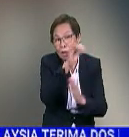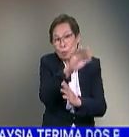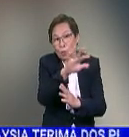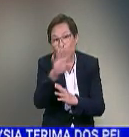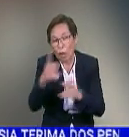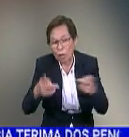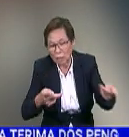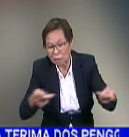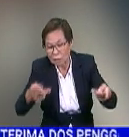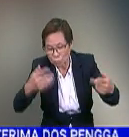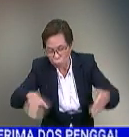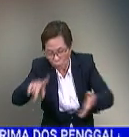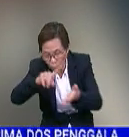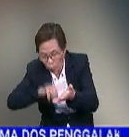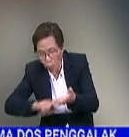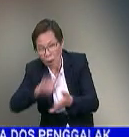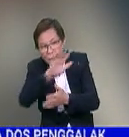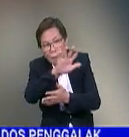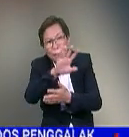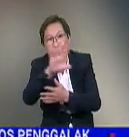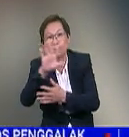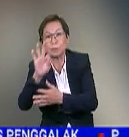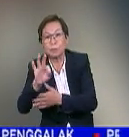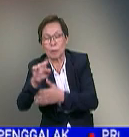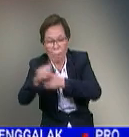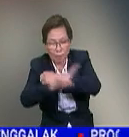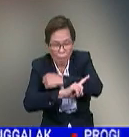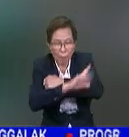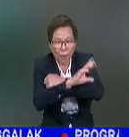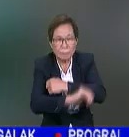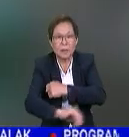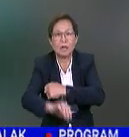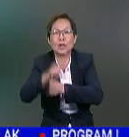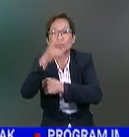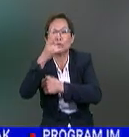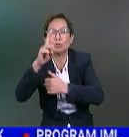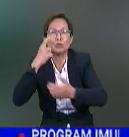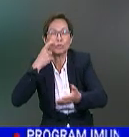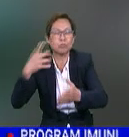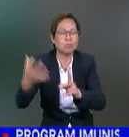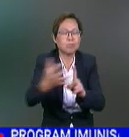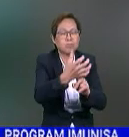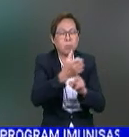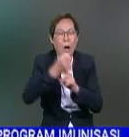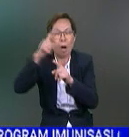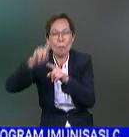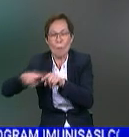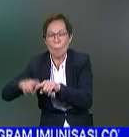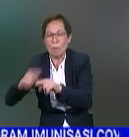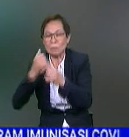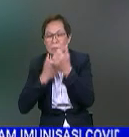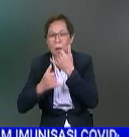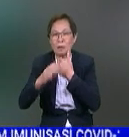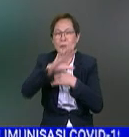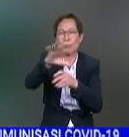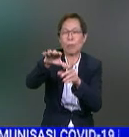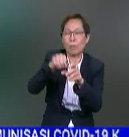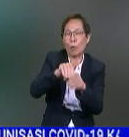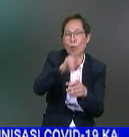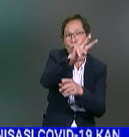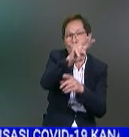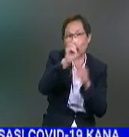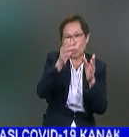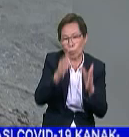kendaraan telah diperiksa 59 sama dan 17 notice kita dikeluarkan atas berbagai kesalahan termasuk membabitkan